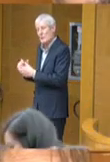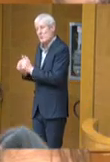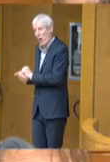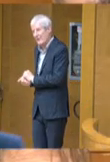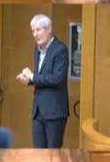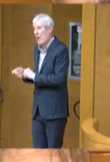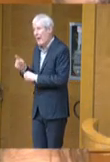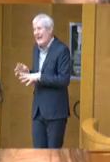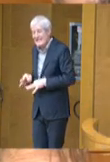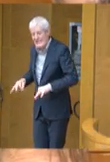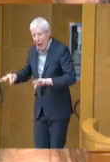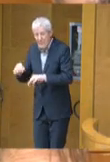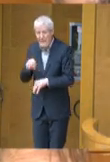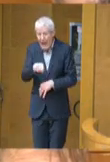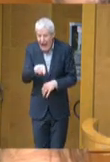disseminare la cultura